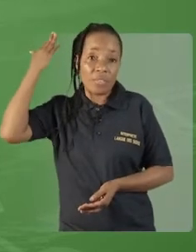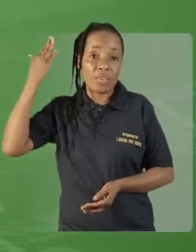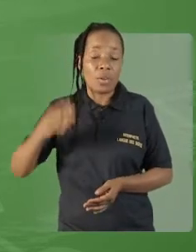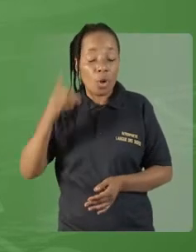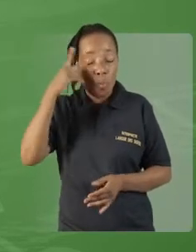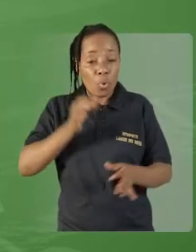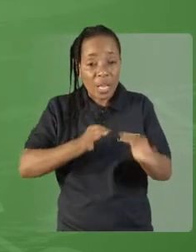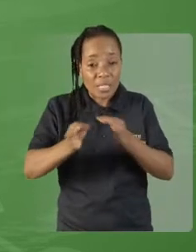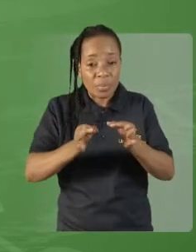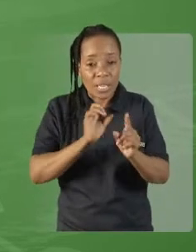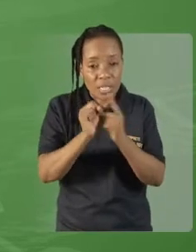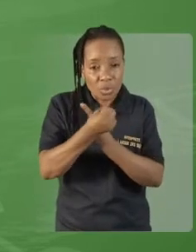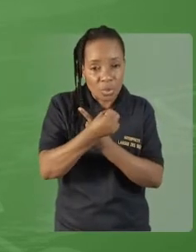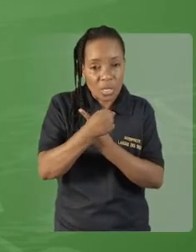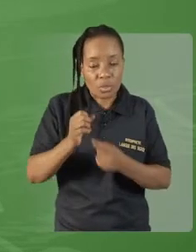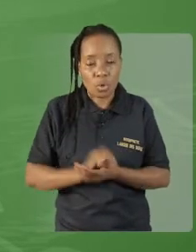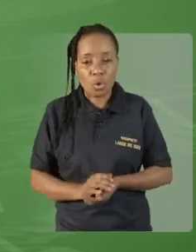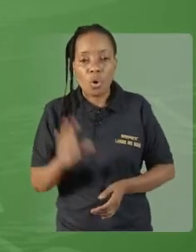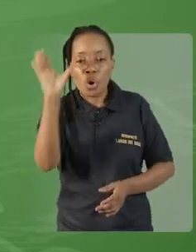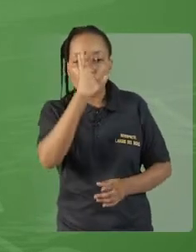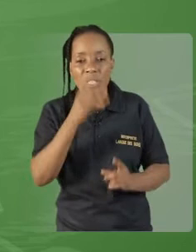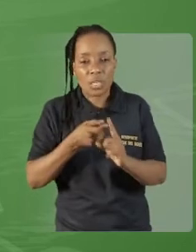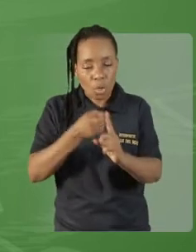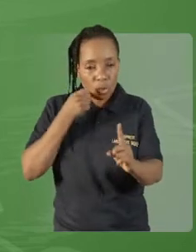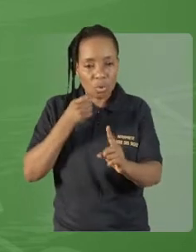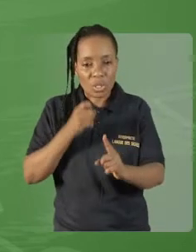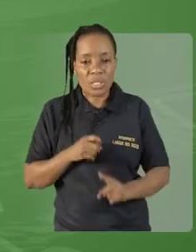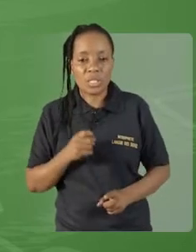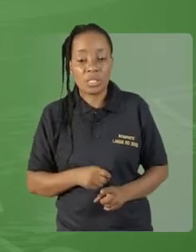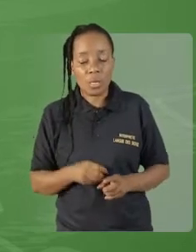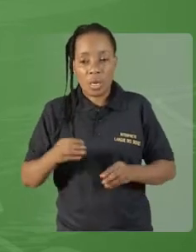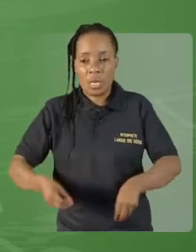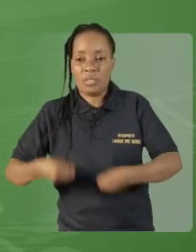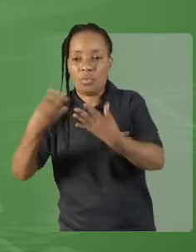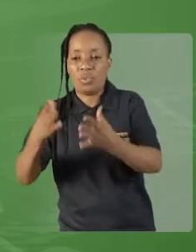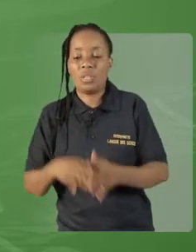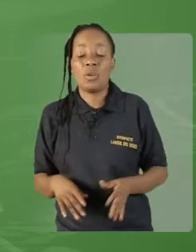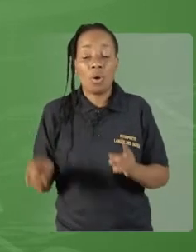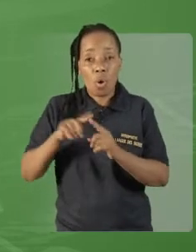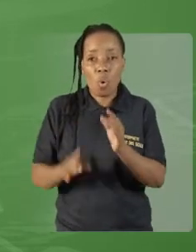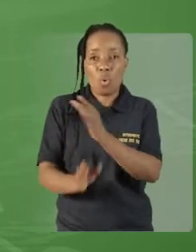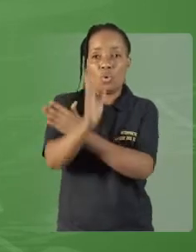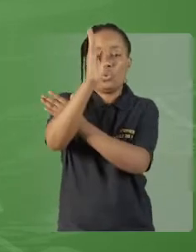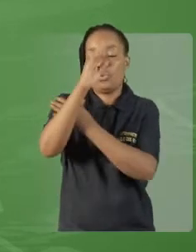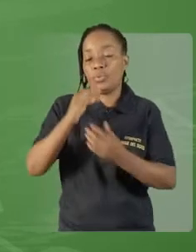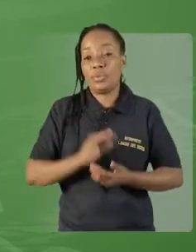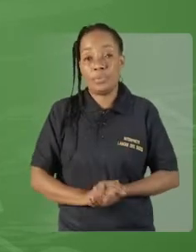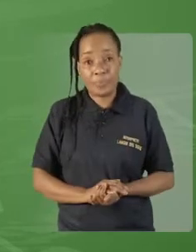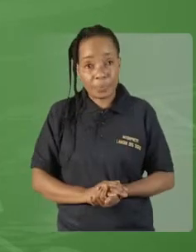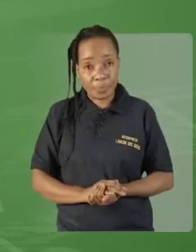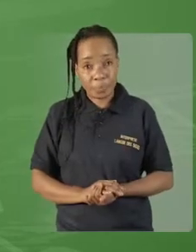les attribuant aux divinités, et à l'ère métaphysique où l'on